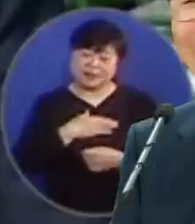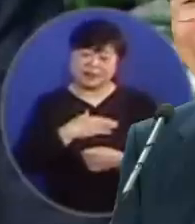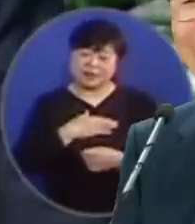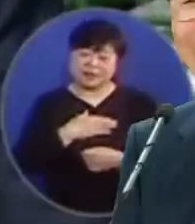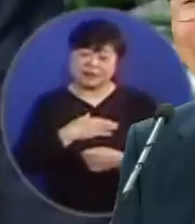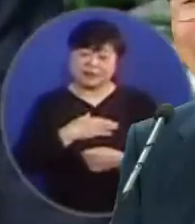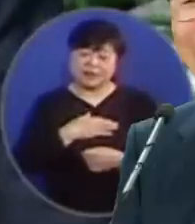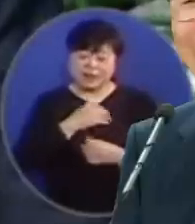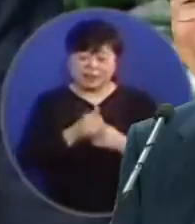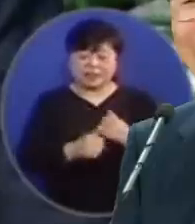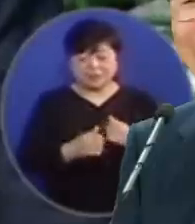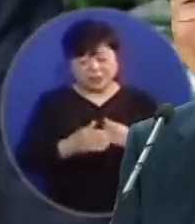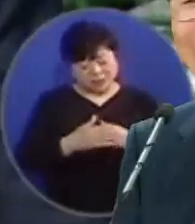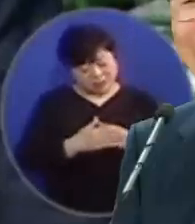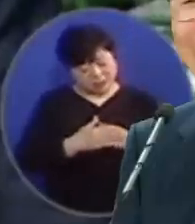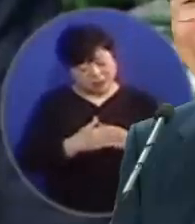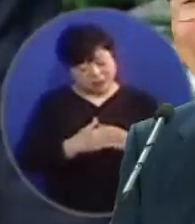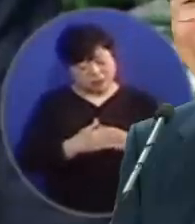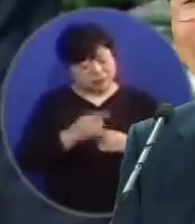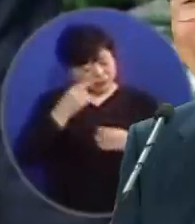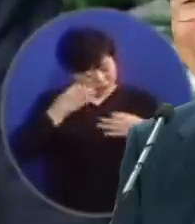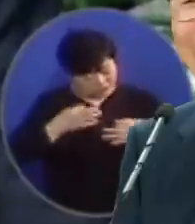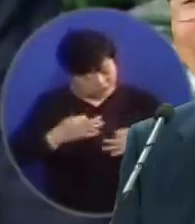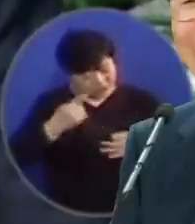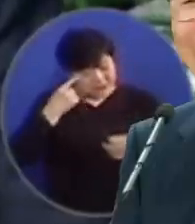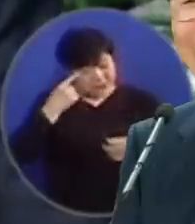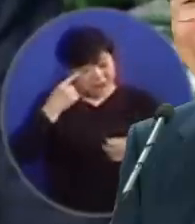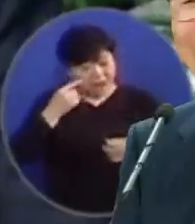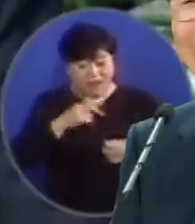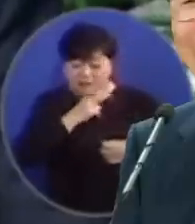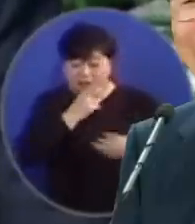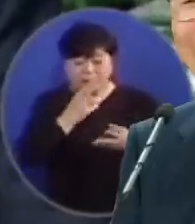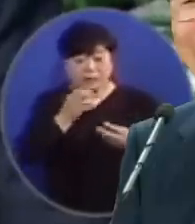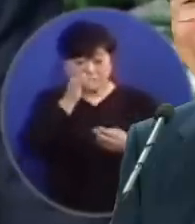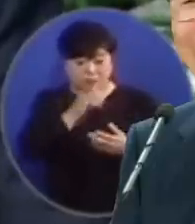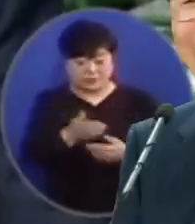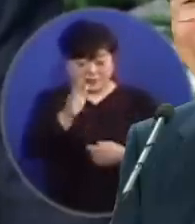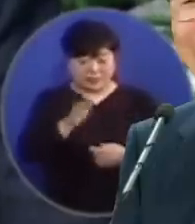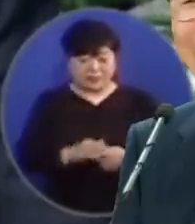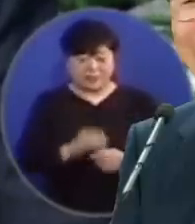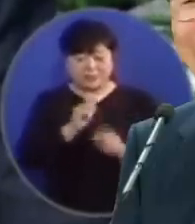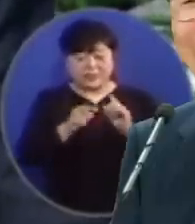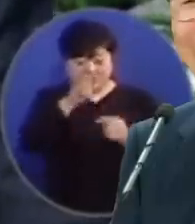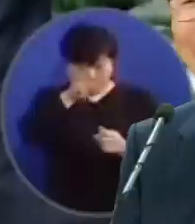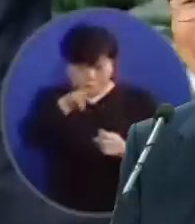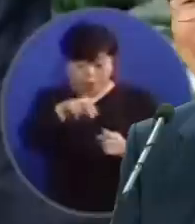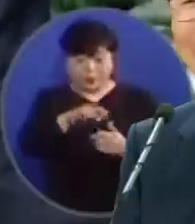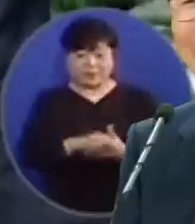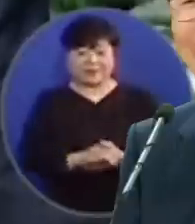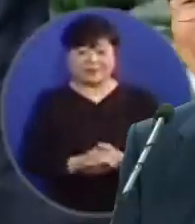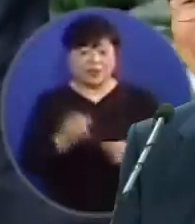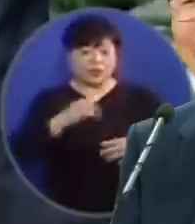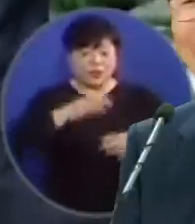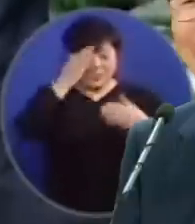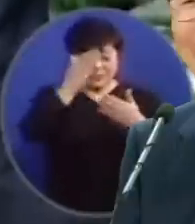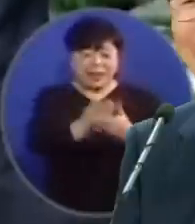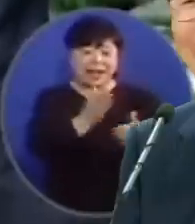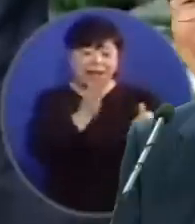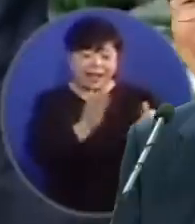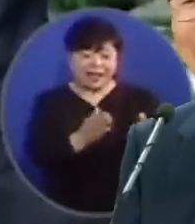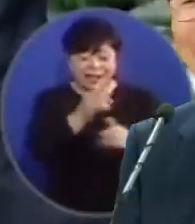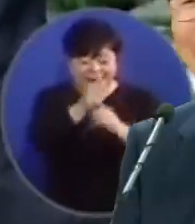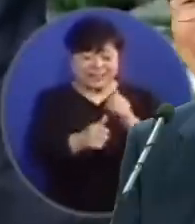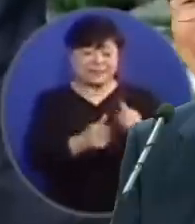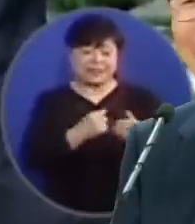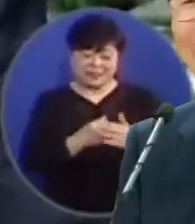아는 것처럼 하나님이 나를 돌봐주실 것인가, 그렇게 의심한 사람이 많습니다. 그러나 성경은 말씀하기를 놀라지 말라, 나는 내